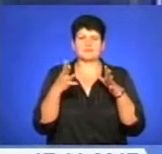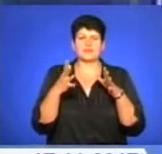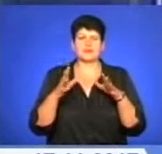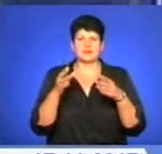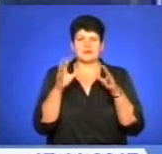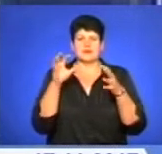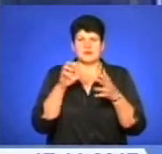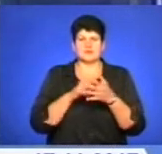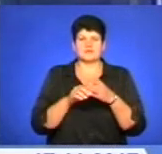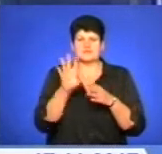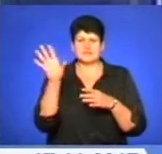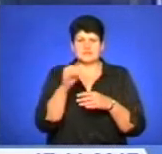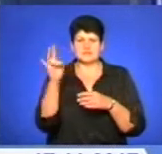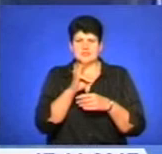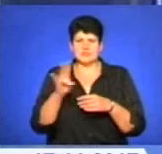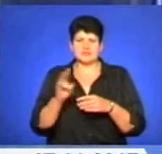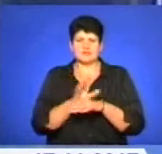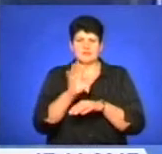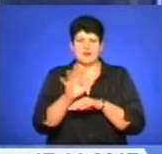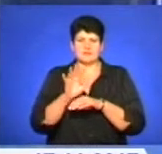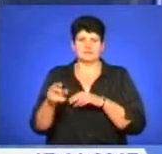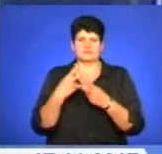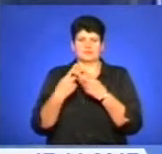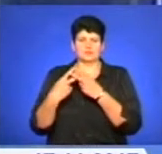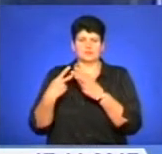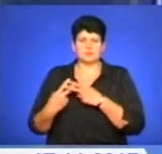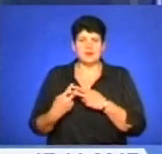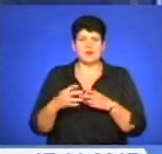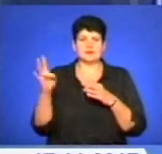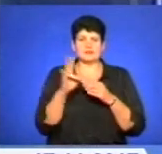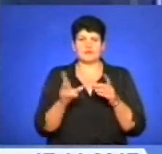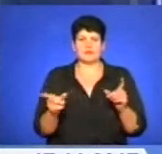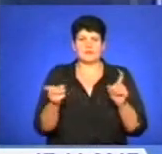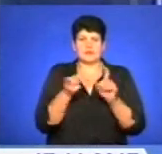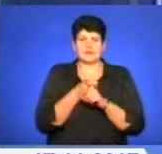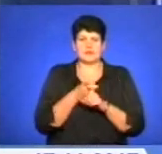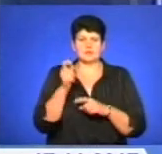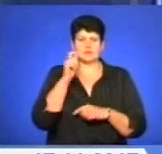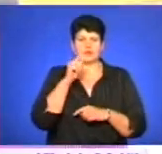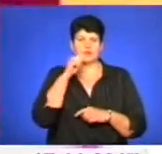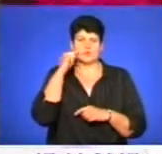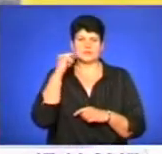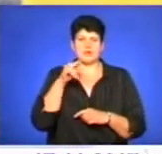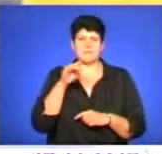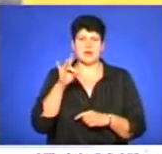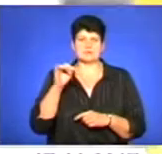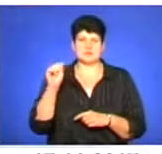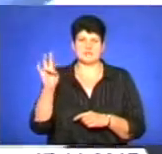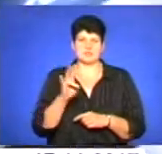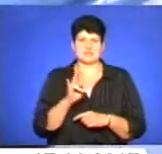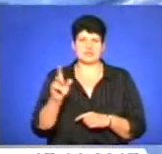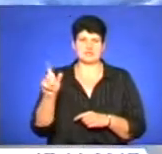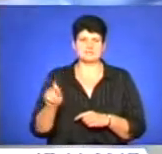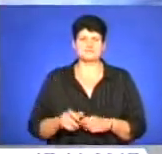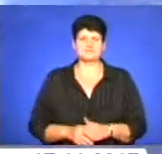та вірних відправили на заслання й у тюрми, а церкву примусово приєднали до російської православної.